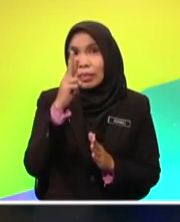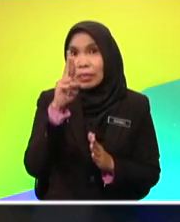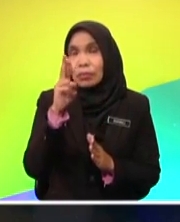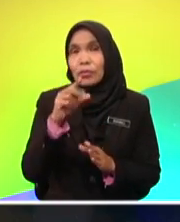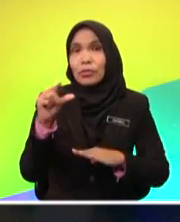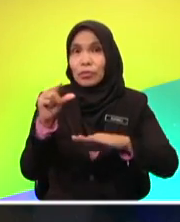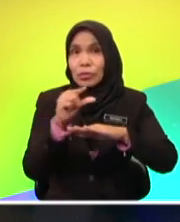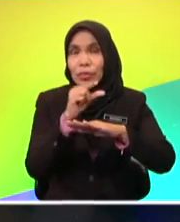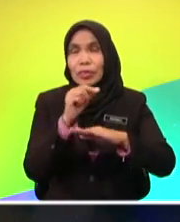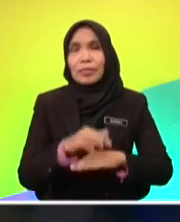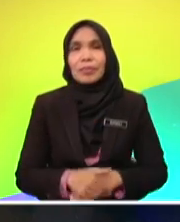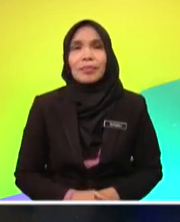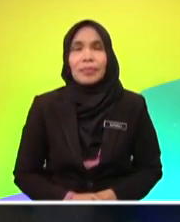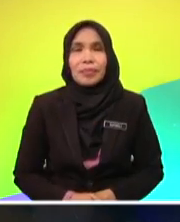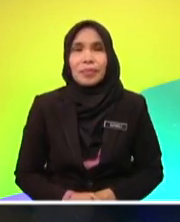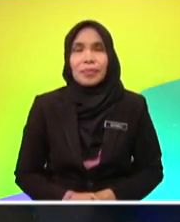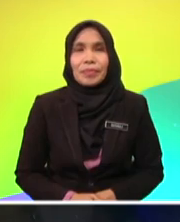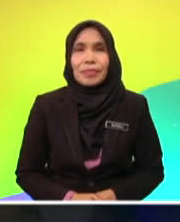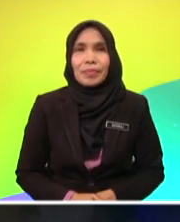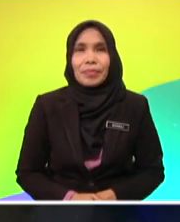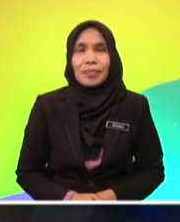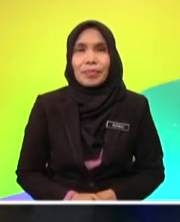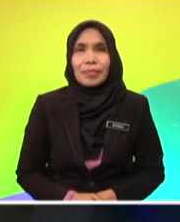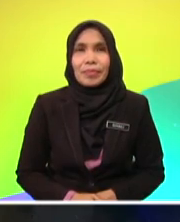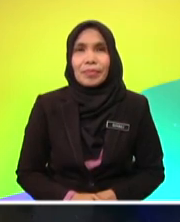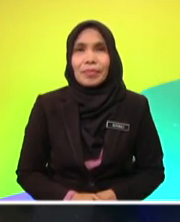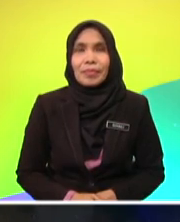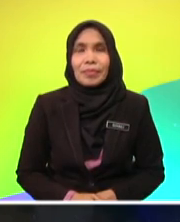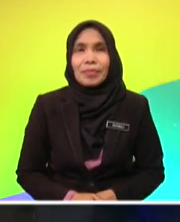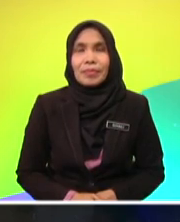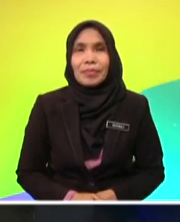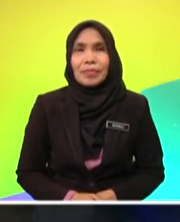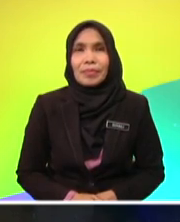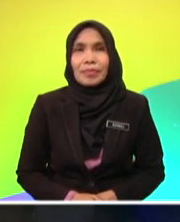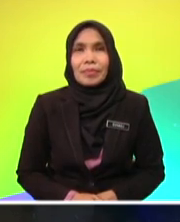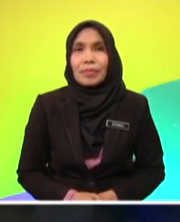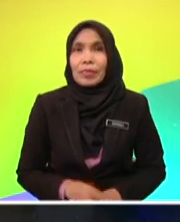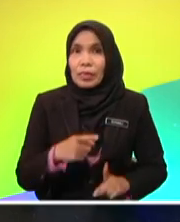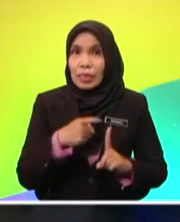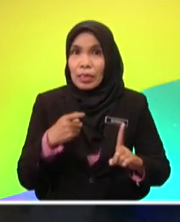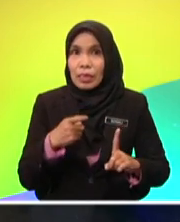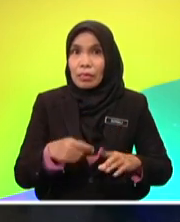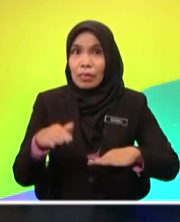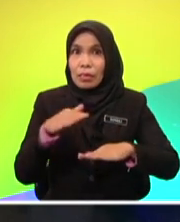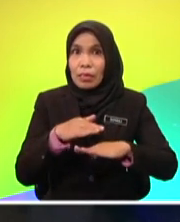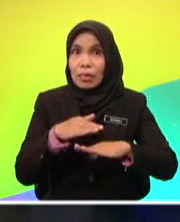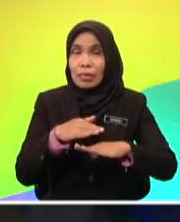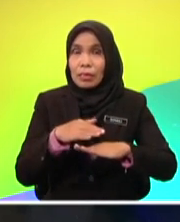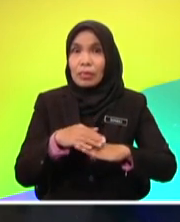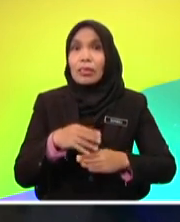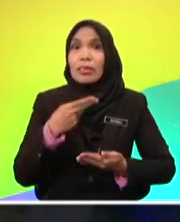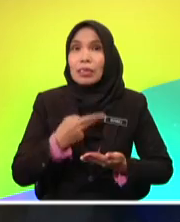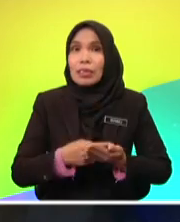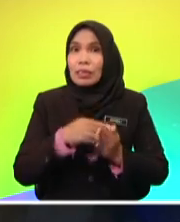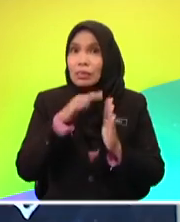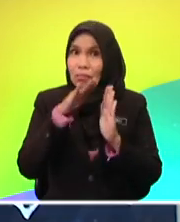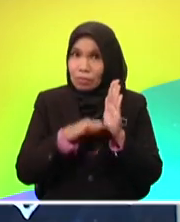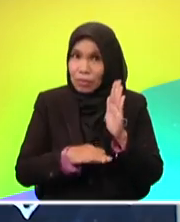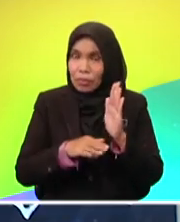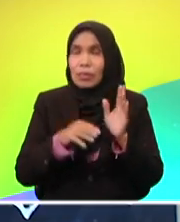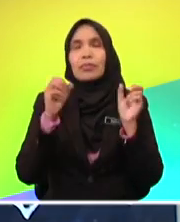kan? Banyak sangat. Banyak sangat. Dari atas sampai bawah kita boleh guna. Okey, baik. Yang seterusnya,